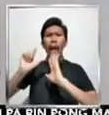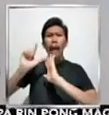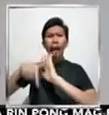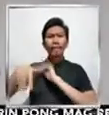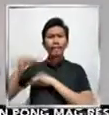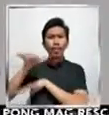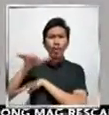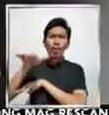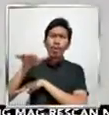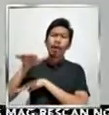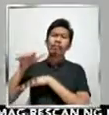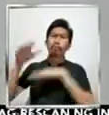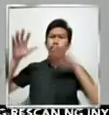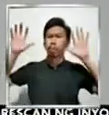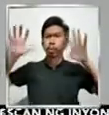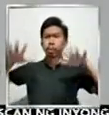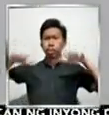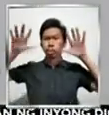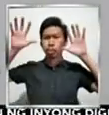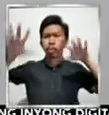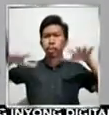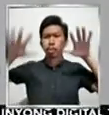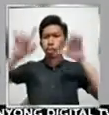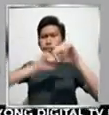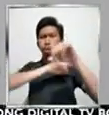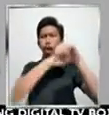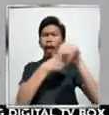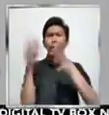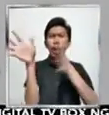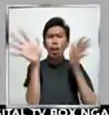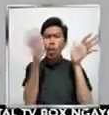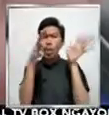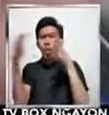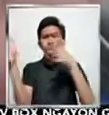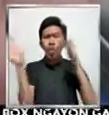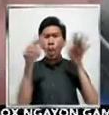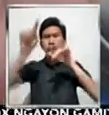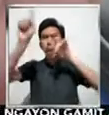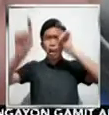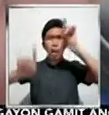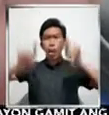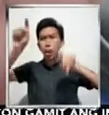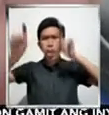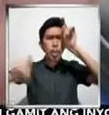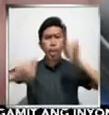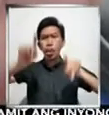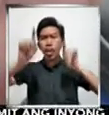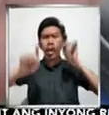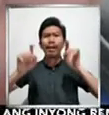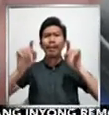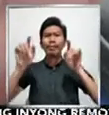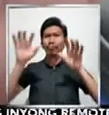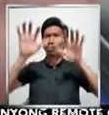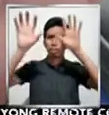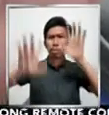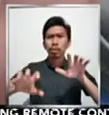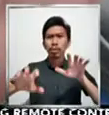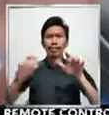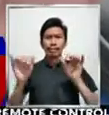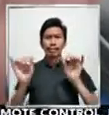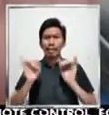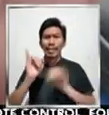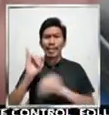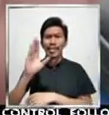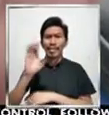malakas na ulan na may kasama pang malakas na hangin, kulog, kidlat at yelo. May yelong kasing laki ng sago o kaya'y